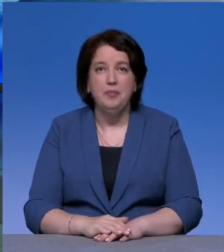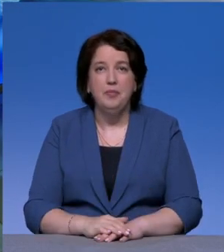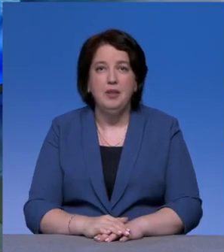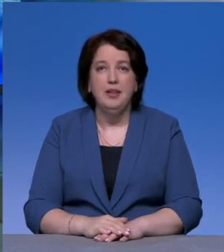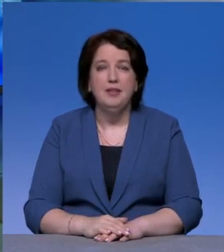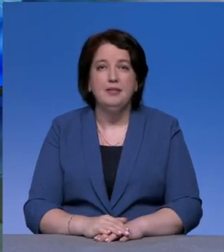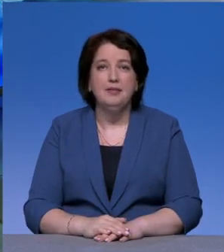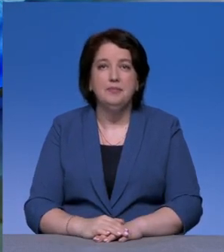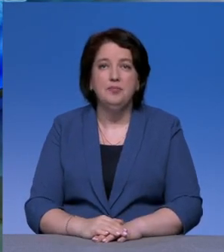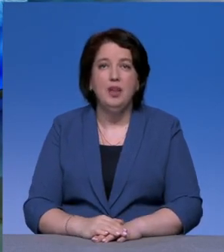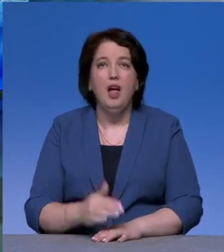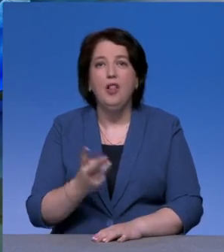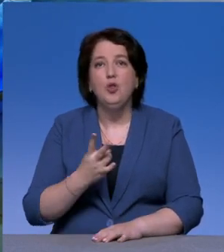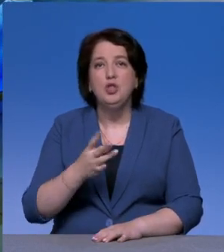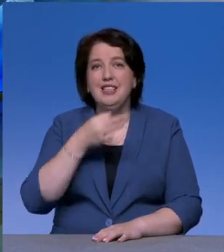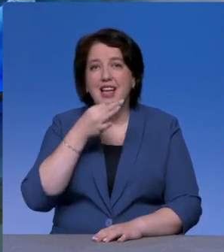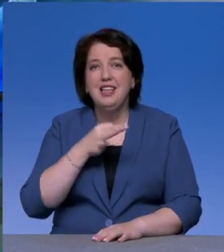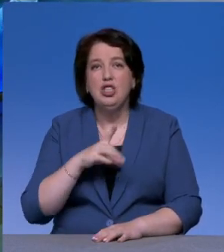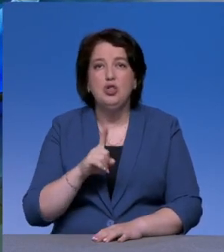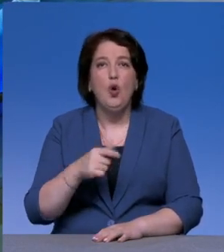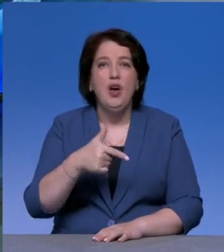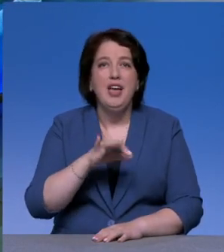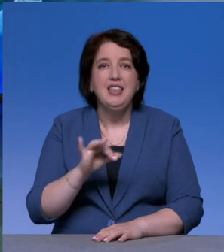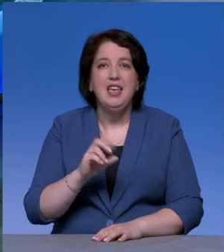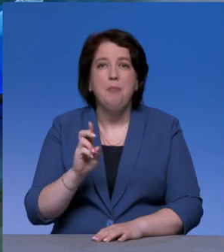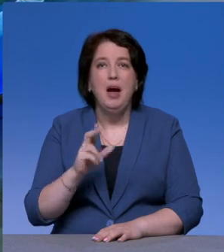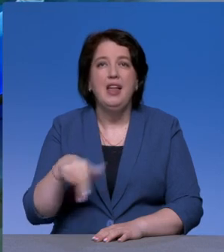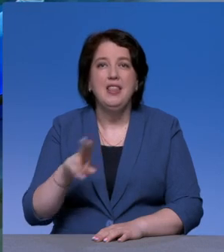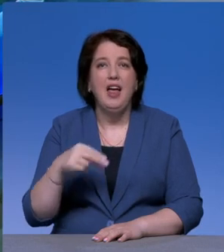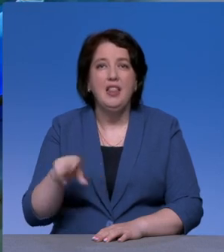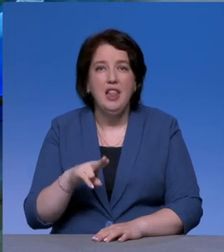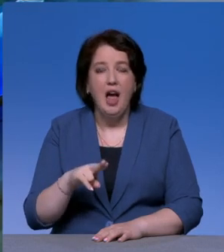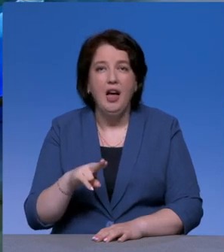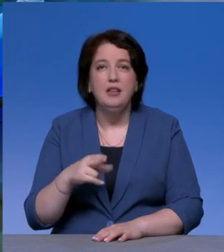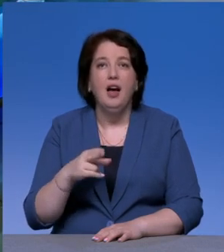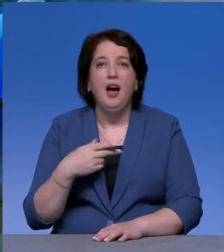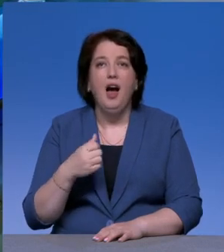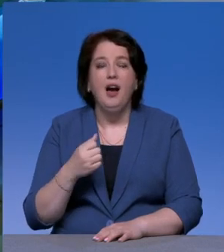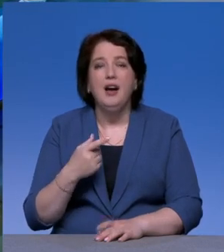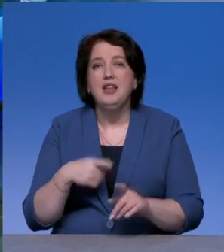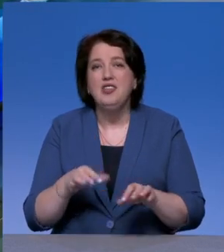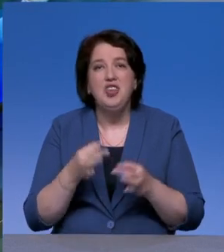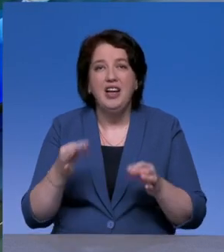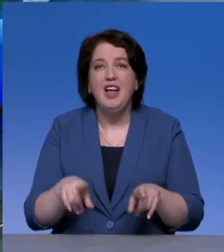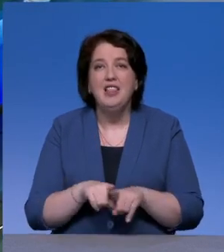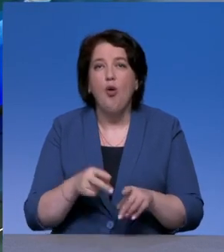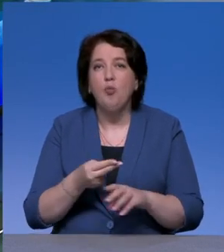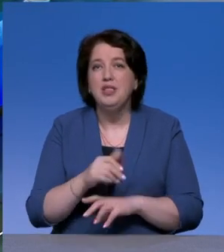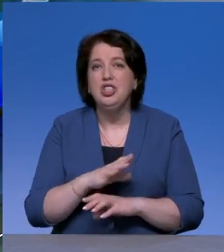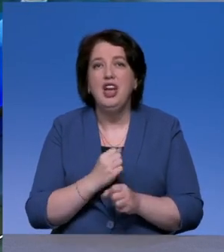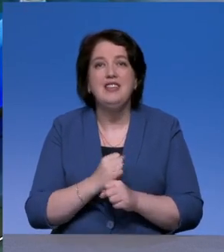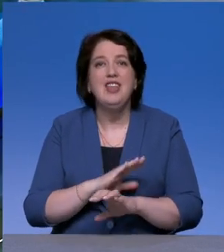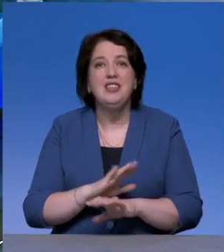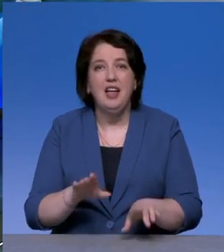я хочу сказать, что ГИБДД никогда такого автоплатежа не делала, насколько мне известно. Это